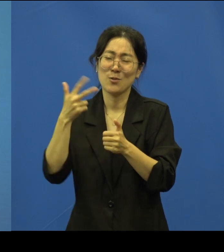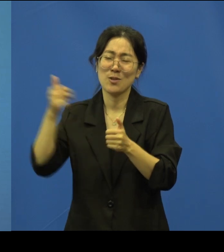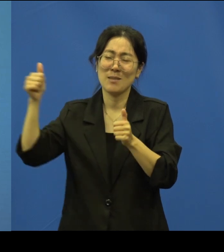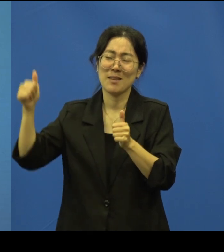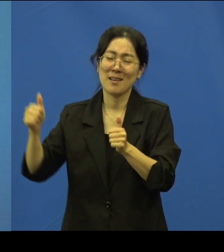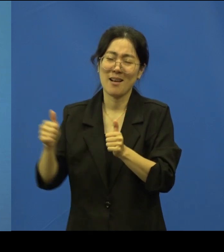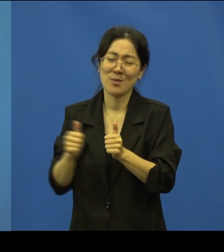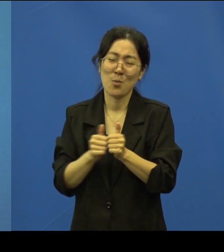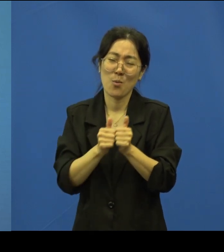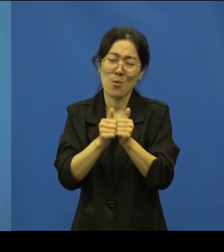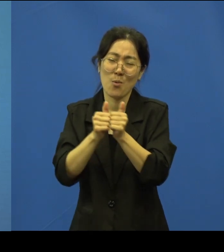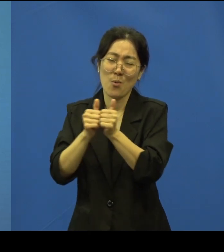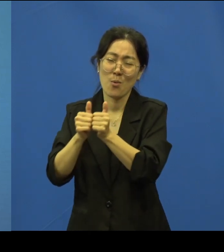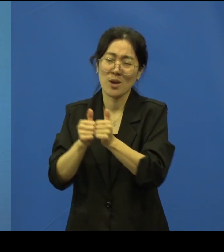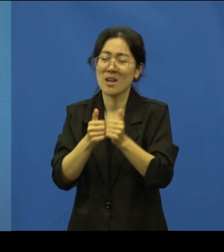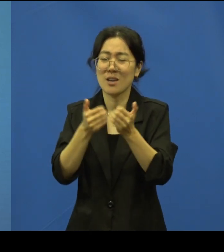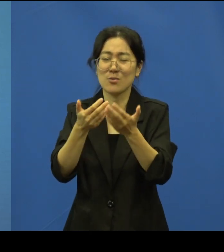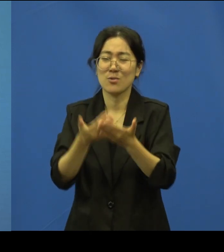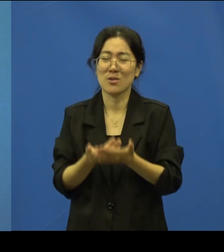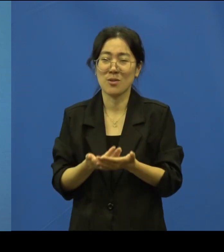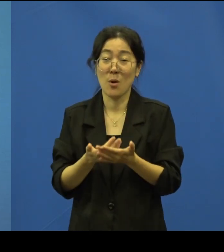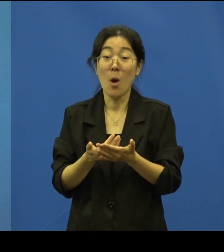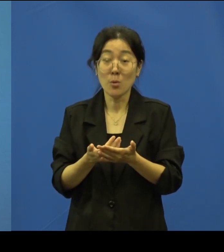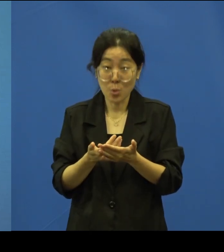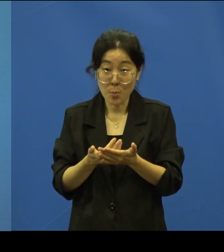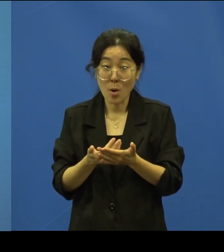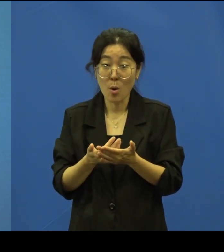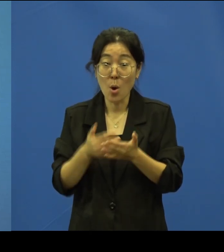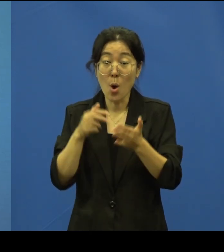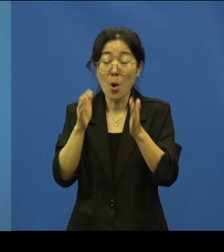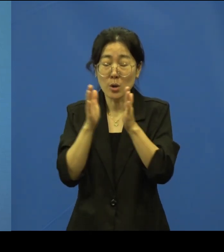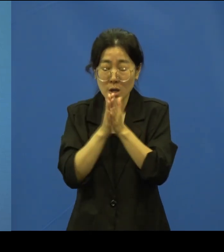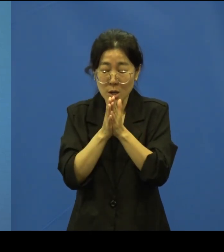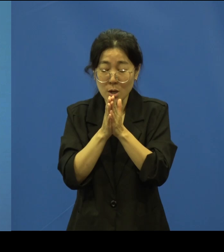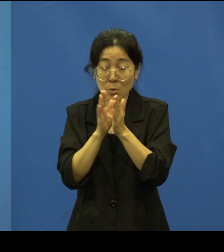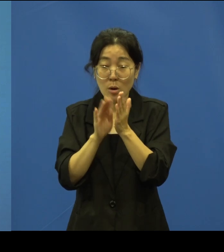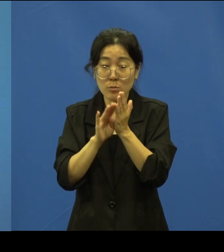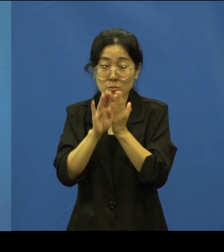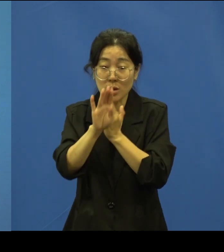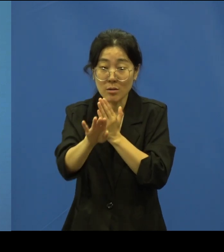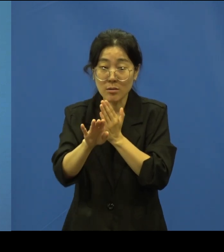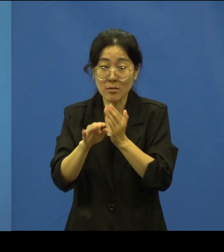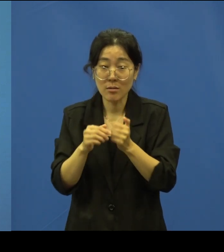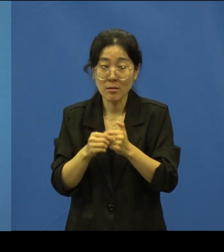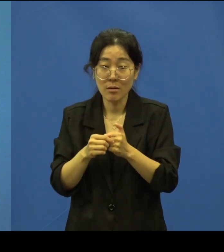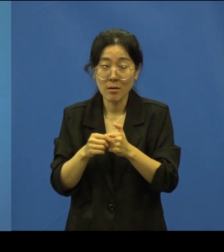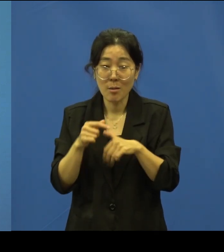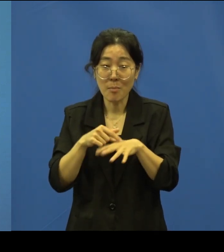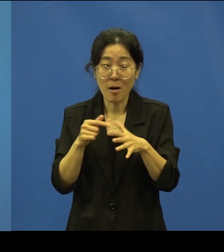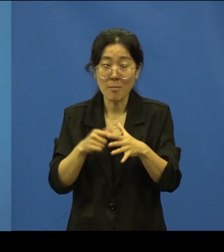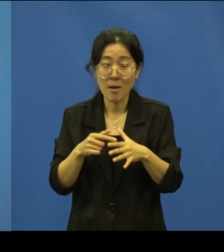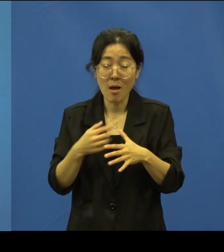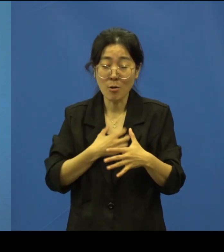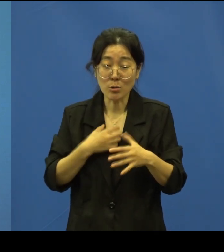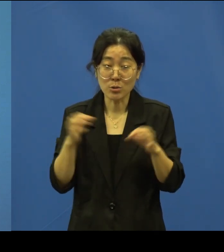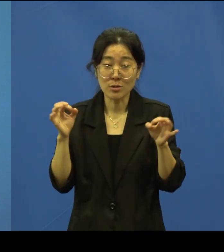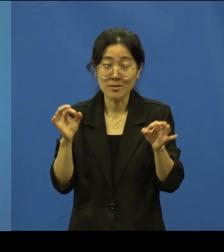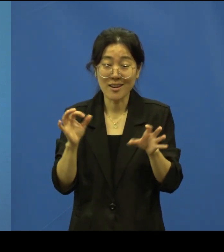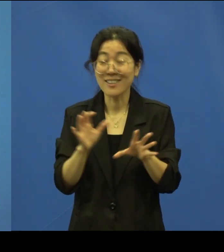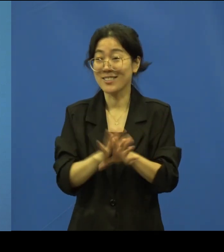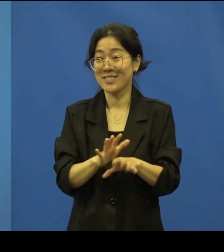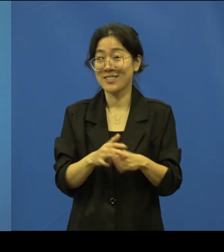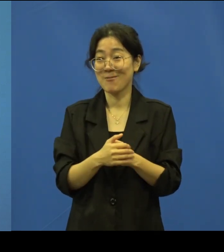거예요. 그러면 두려움이 싹 사라지고 주님이 내 손을 붙잡고 계시니까,